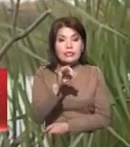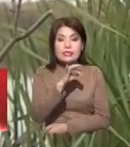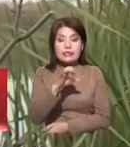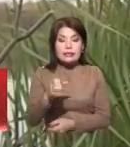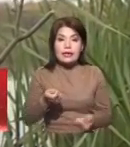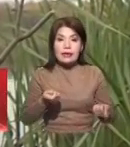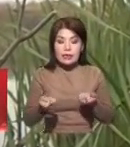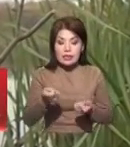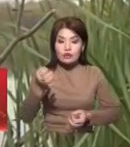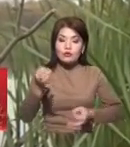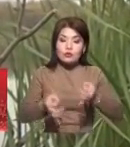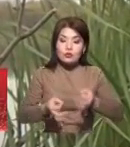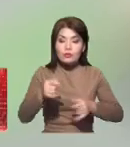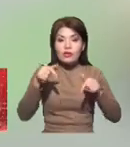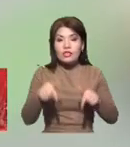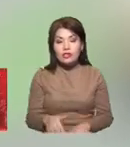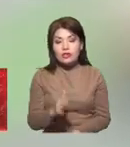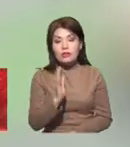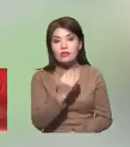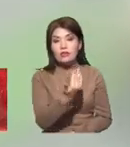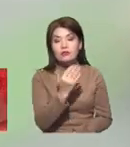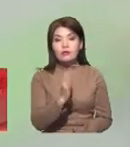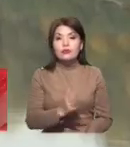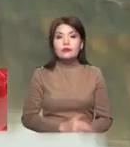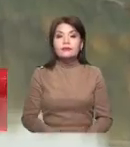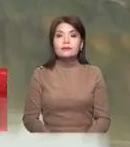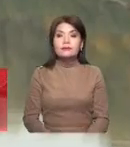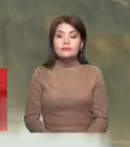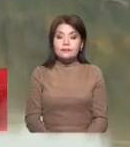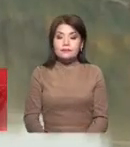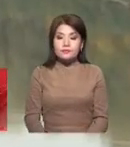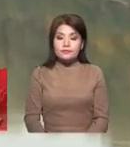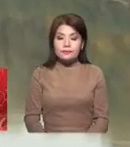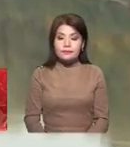пляжа будет решать Фемида. Татьяна Рудометова, Алтынбек Кабделов, Астана Таймс из Уральска.